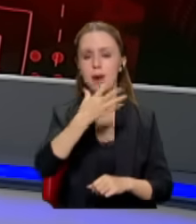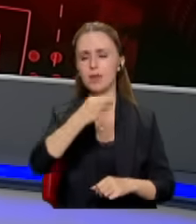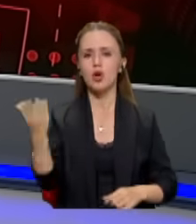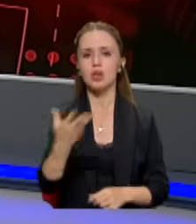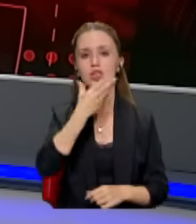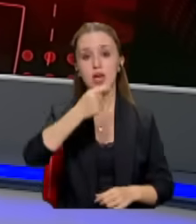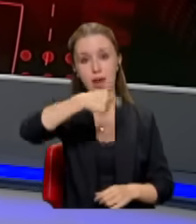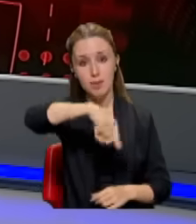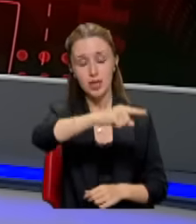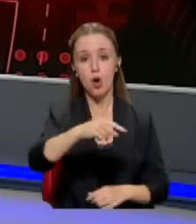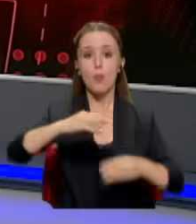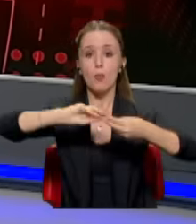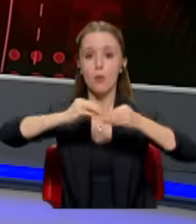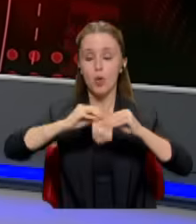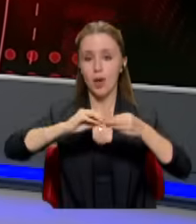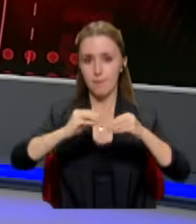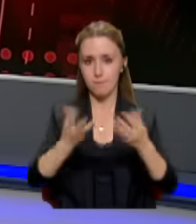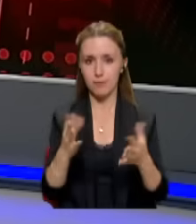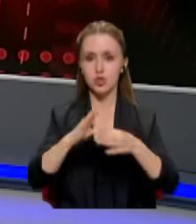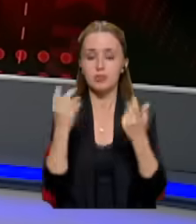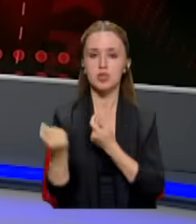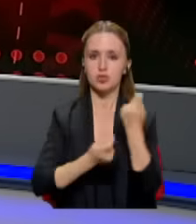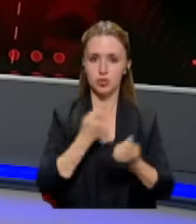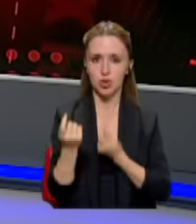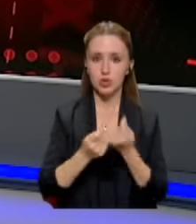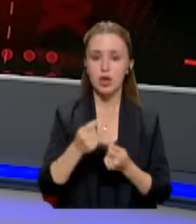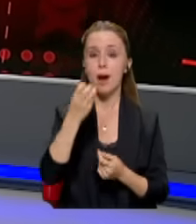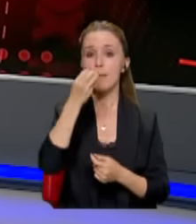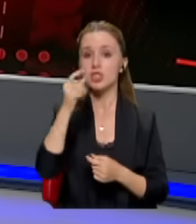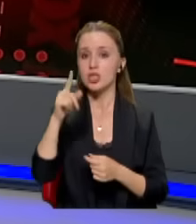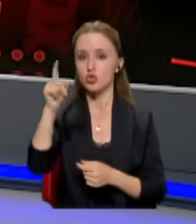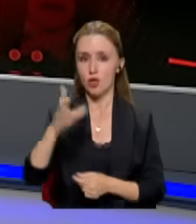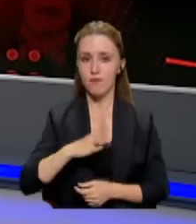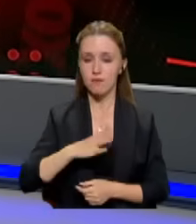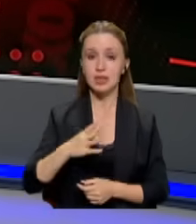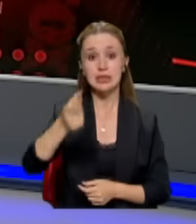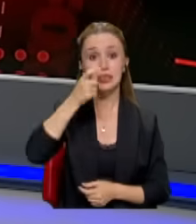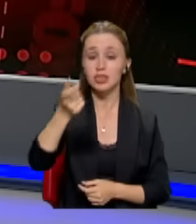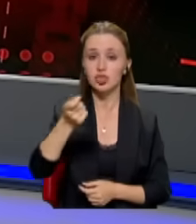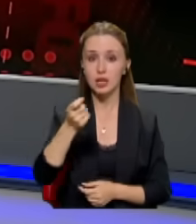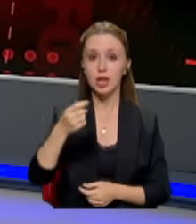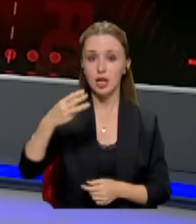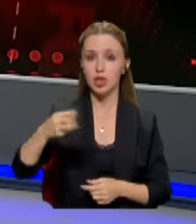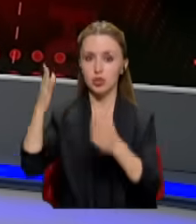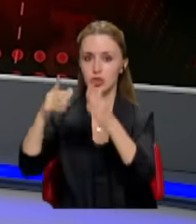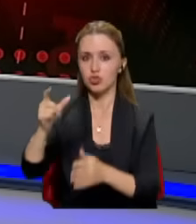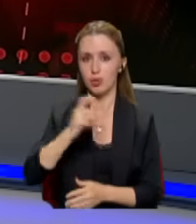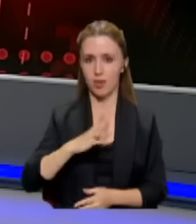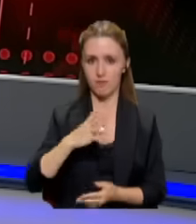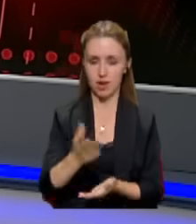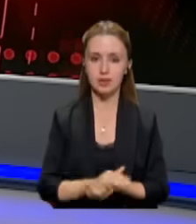milyonlarca emekli gibi o sorunun peşinde Bahçeli ve Erdoğan'a soruları sordu. En dikkat çekeni Erdoğan'ın yanıtı